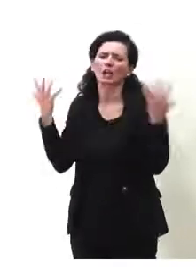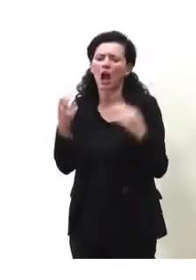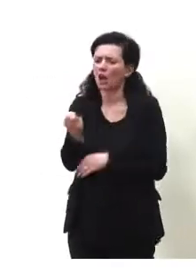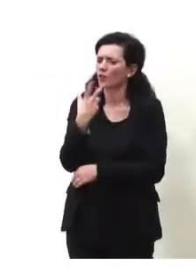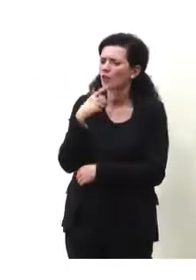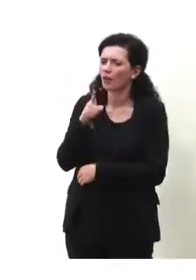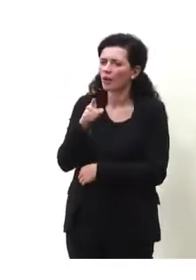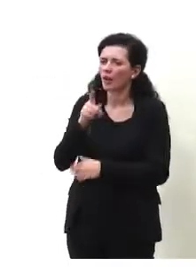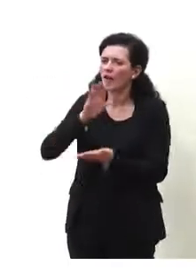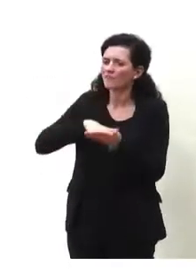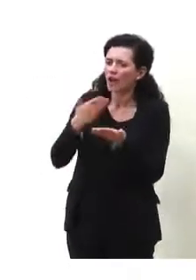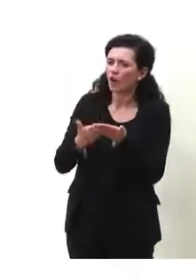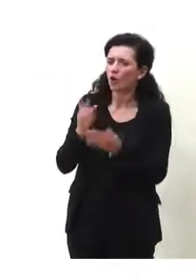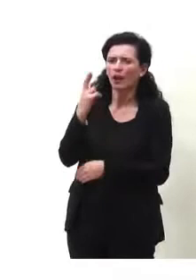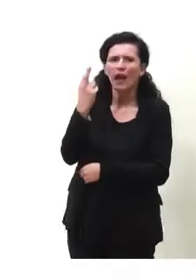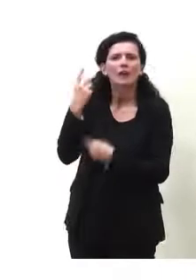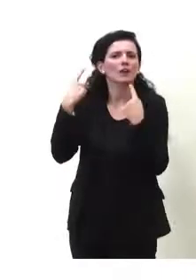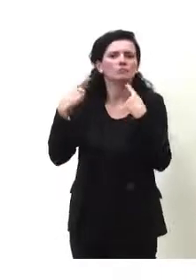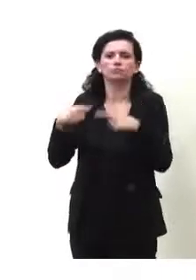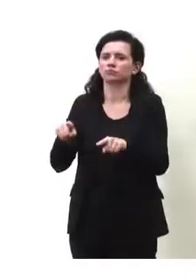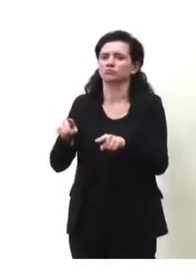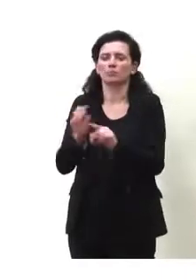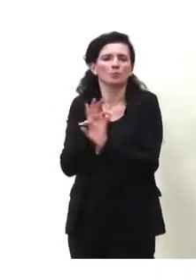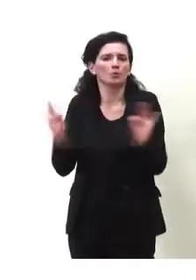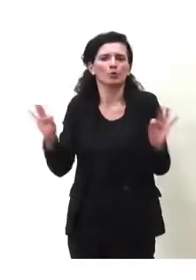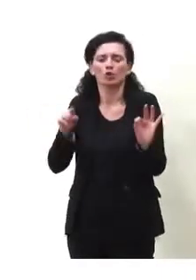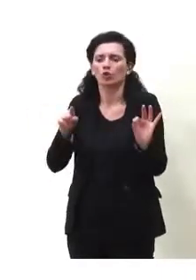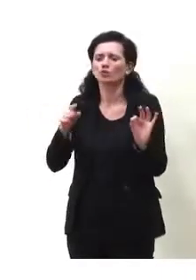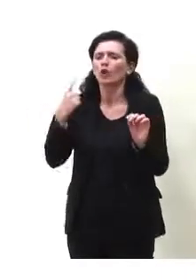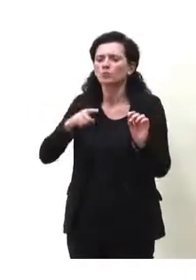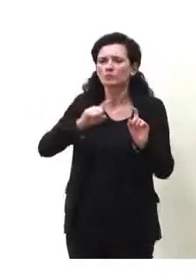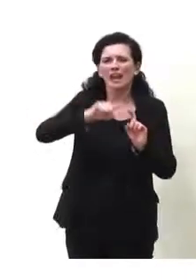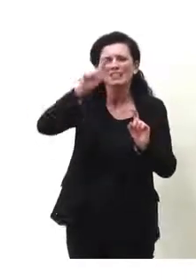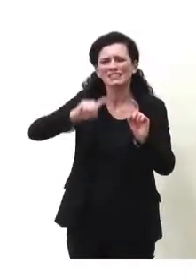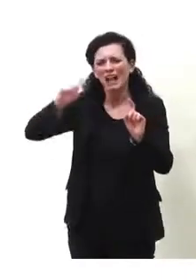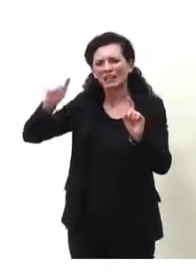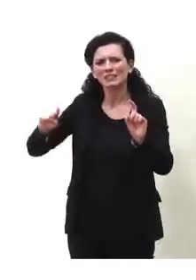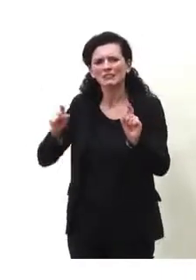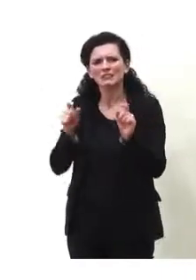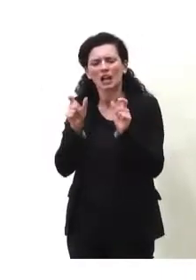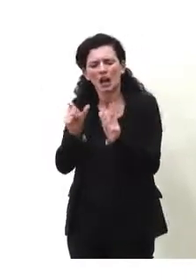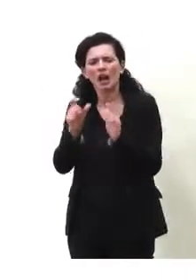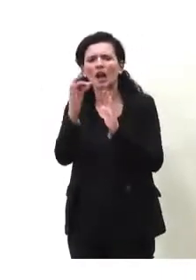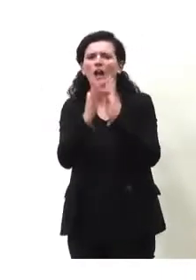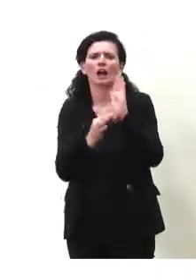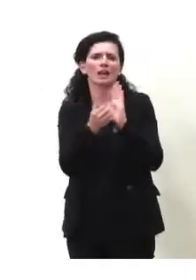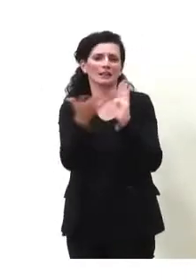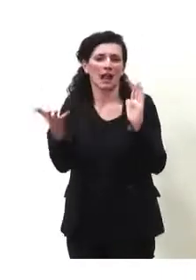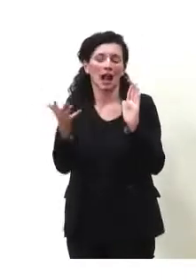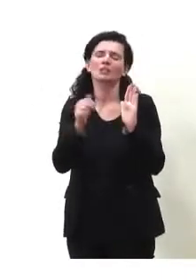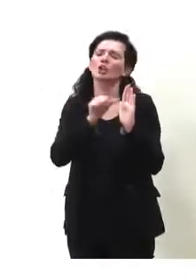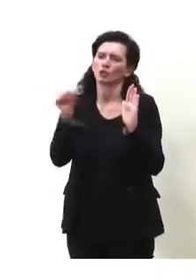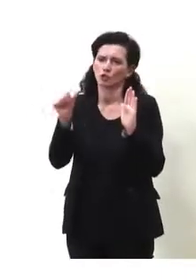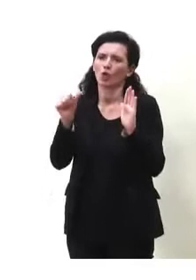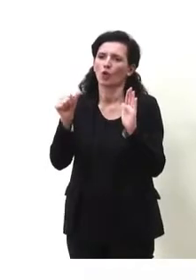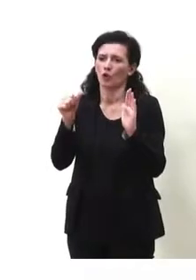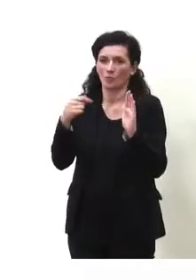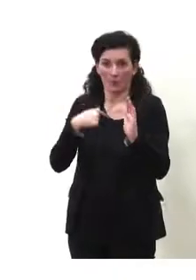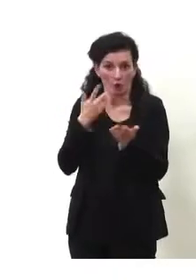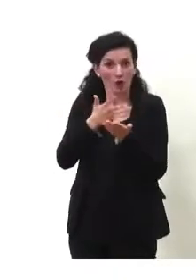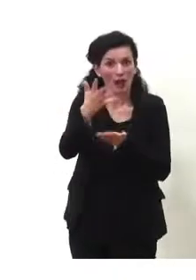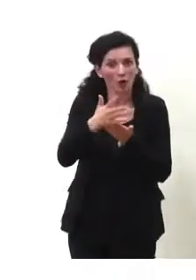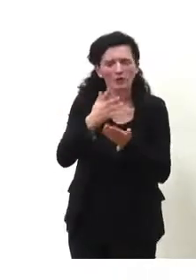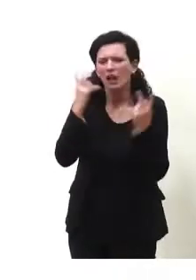facciamo ipotesi di nulla. È un calcolo, è una semplice statistica sui dati. Sono un po' più complessa di come ve l'ho raccontata,